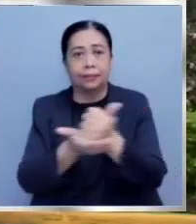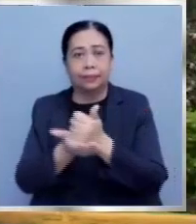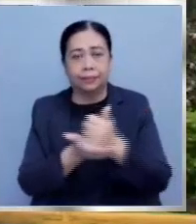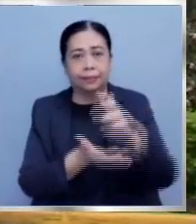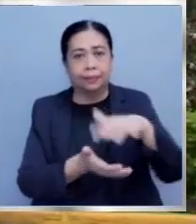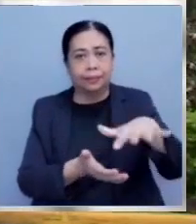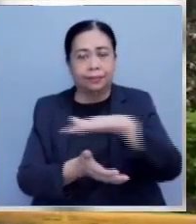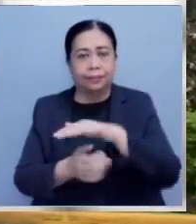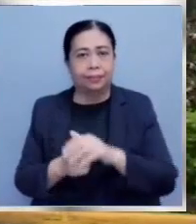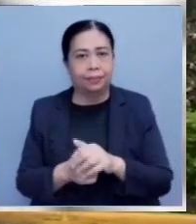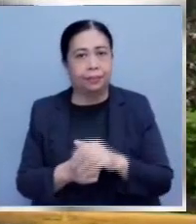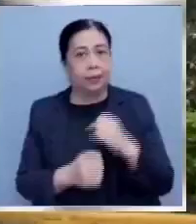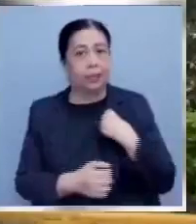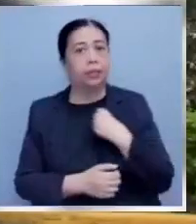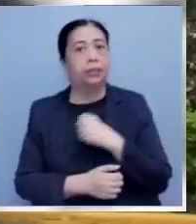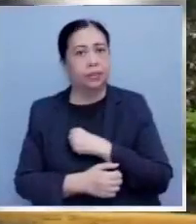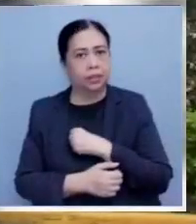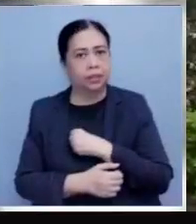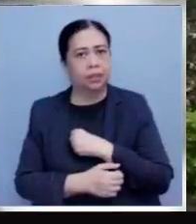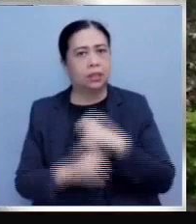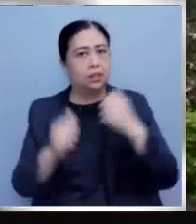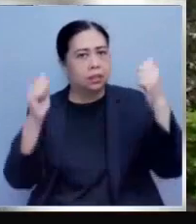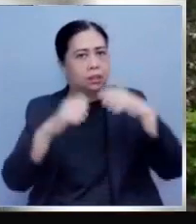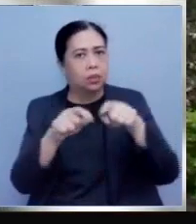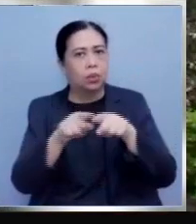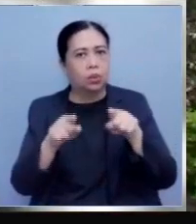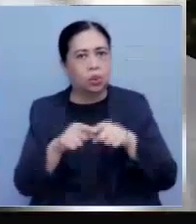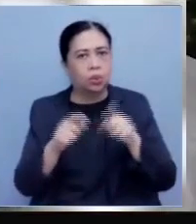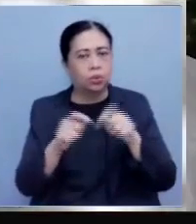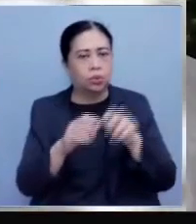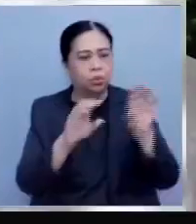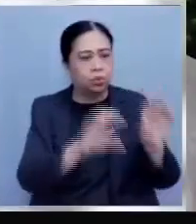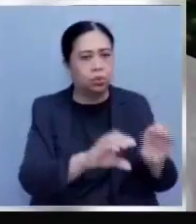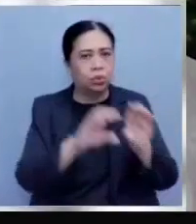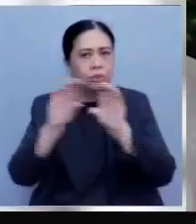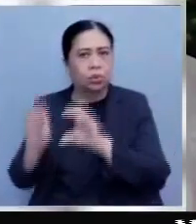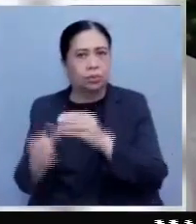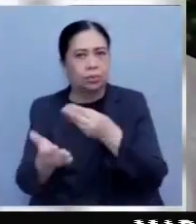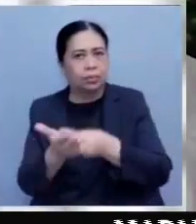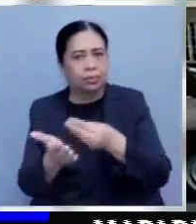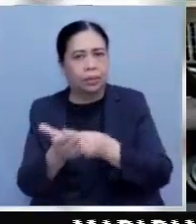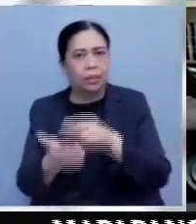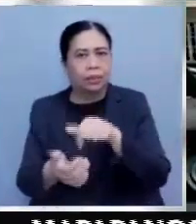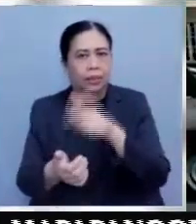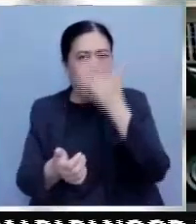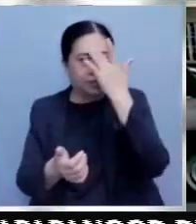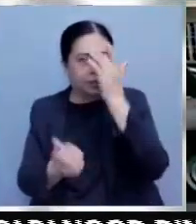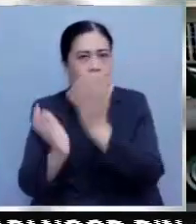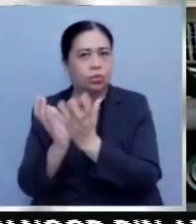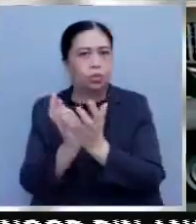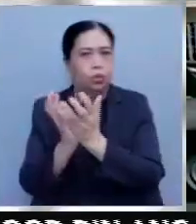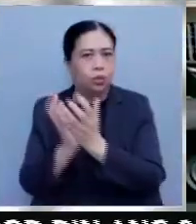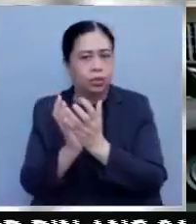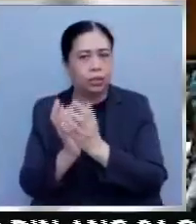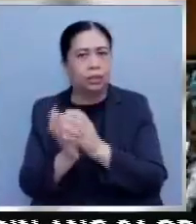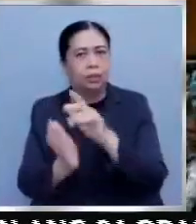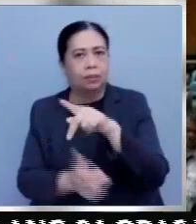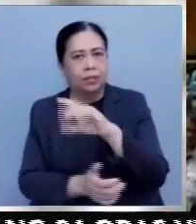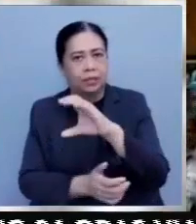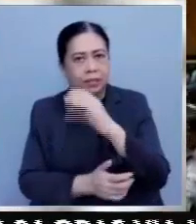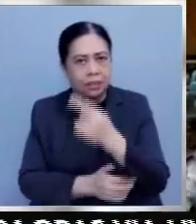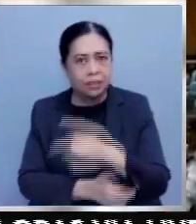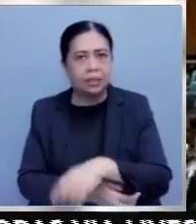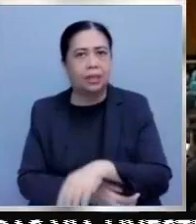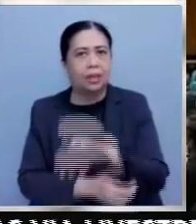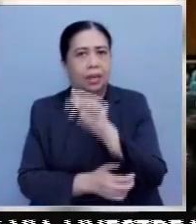Ang Senado, napagkasundoan ding i-reallocate ang pondo sa intelligence community, Coast Guard at AFP.